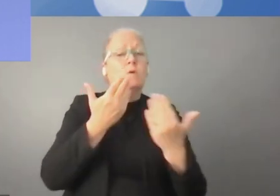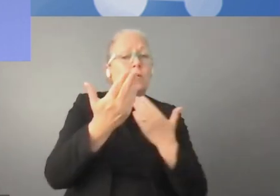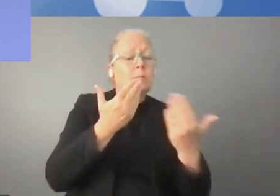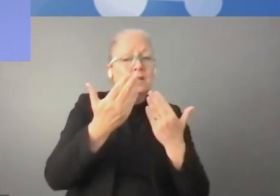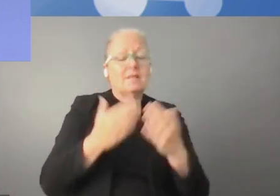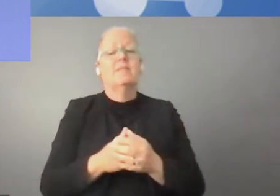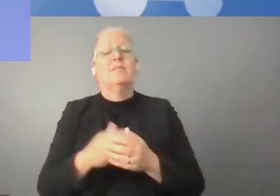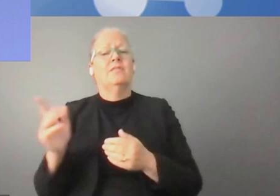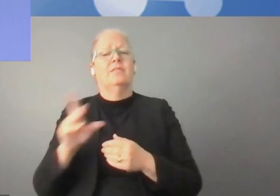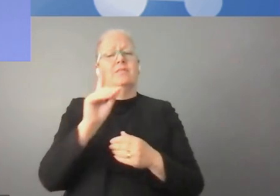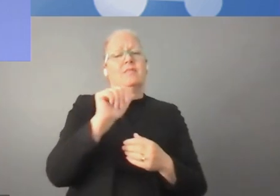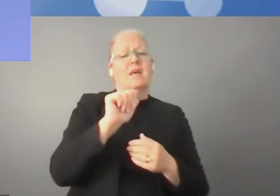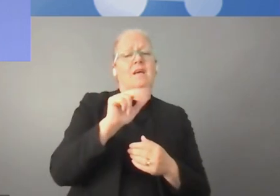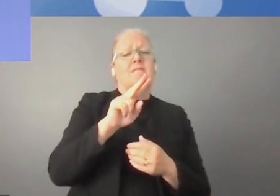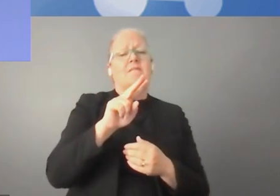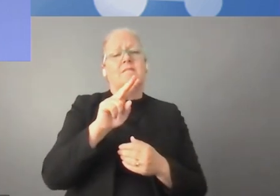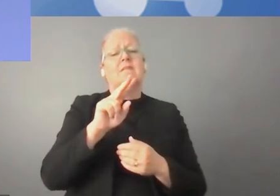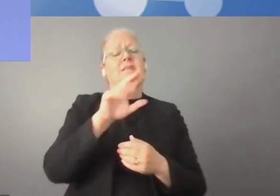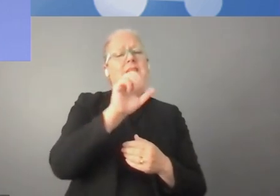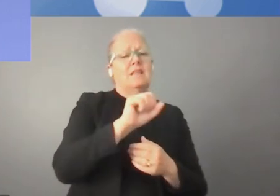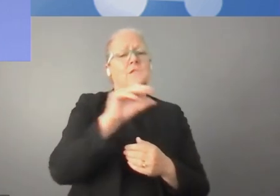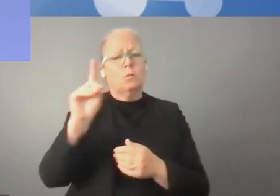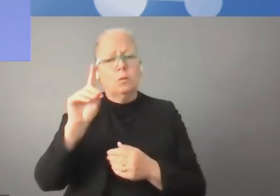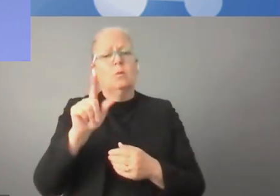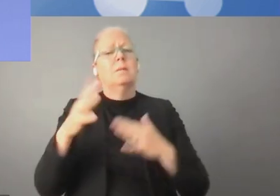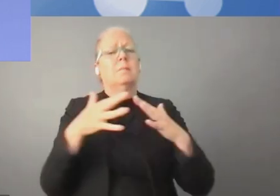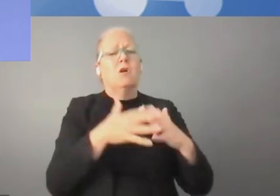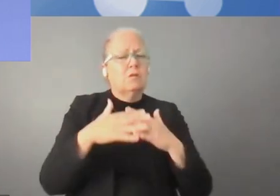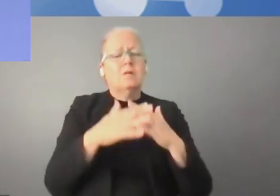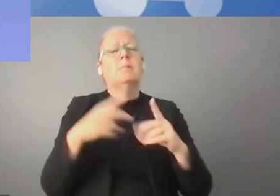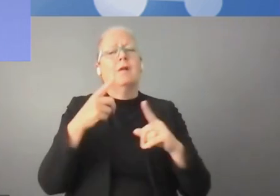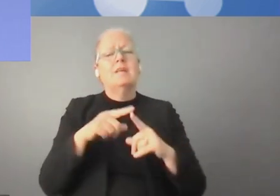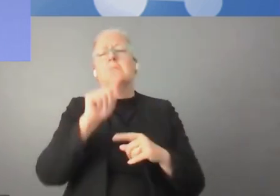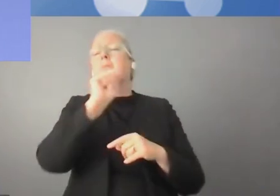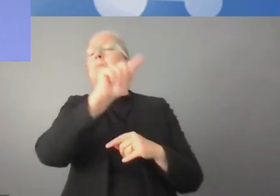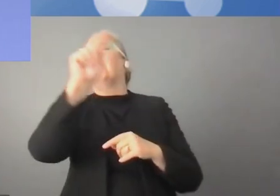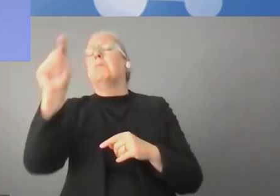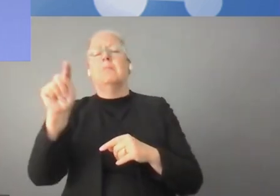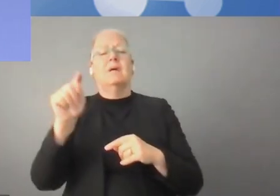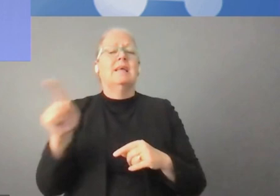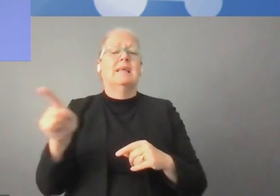a niedawno wraz z małżonką ufundował również